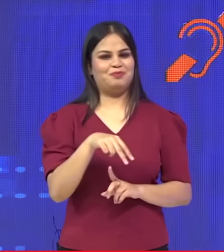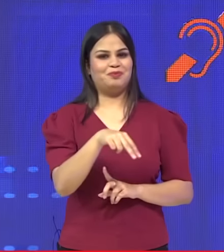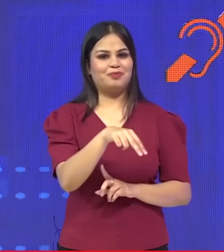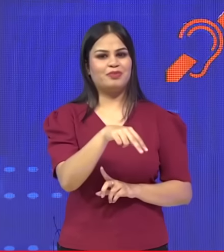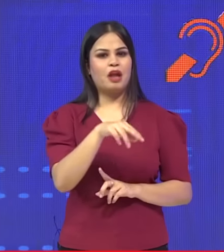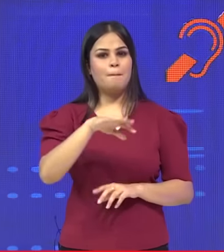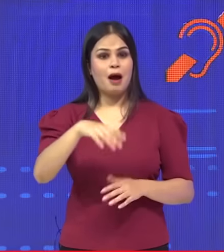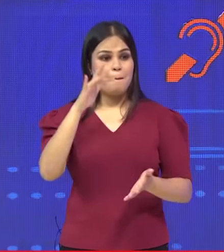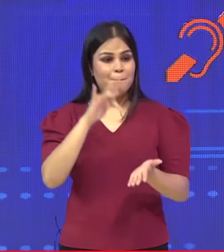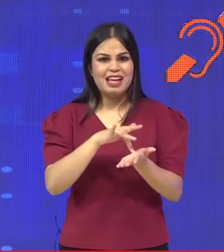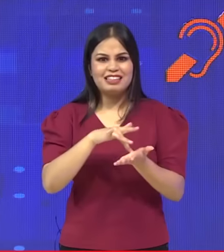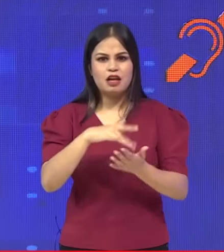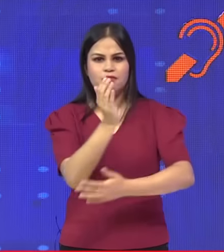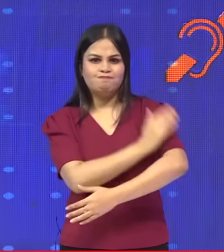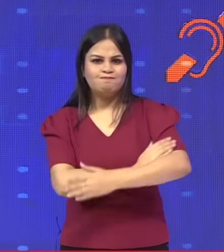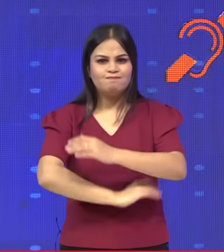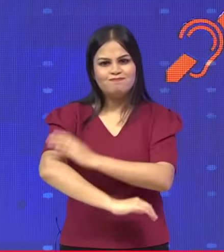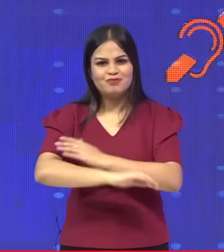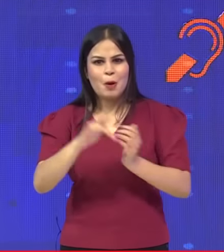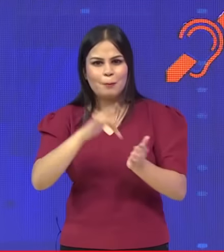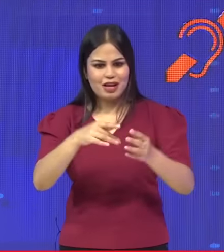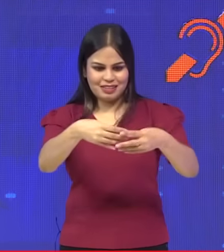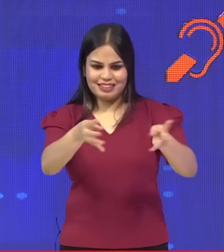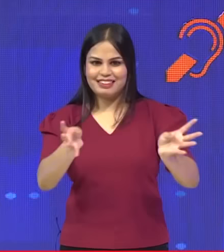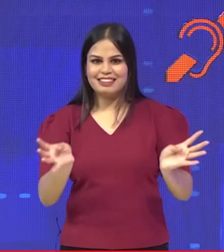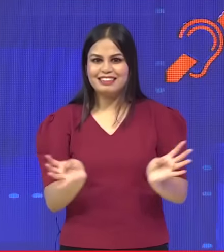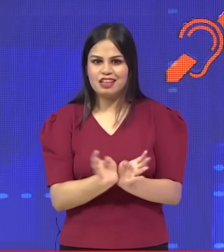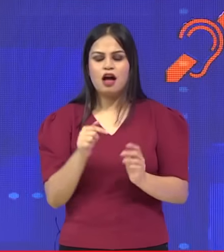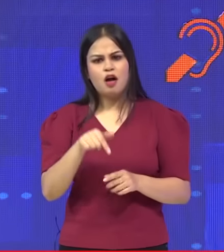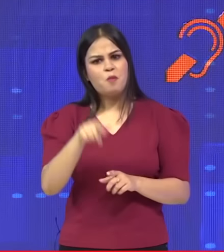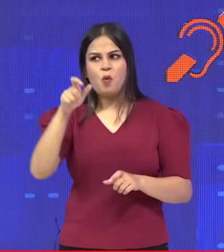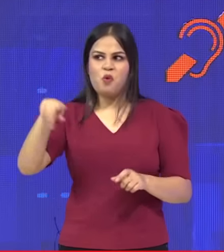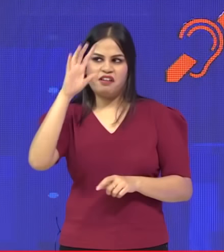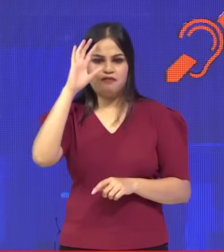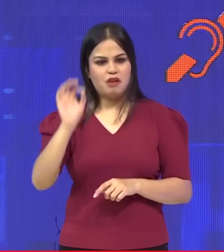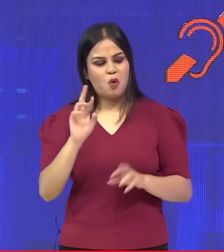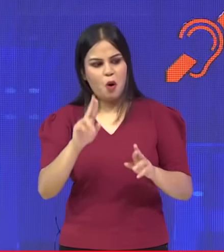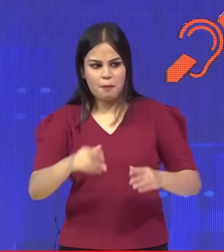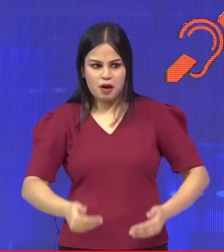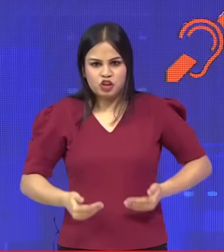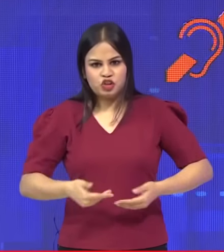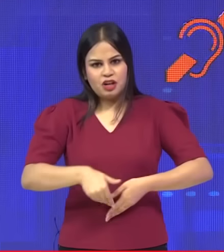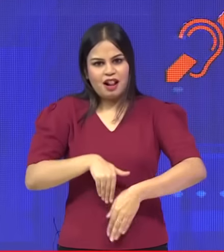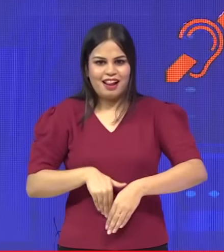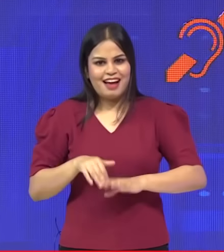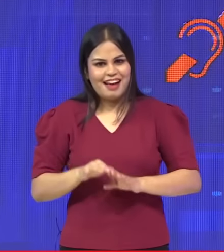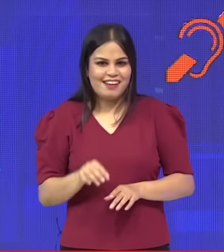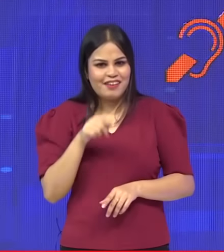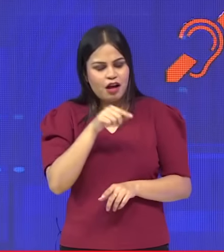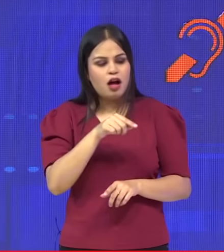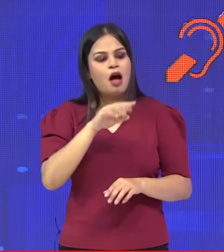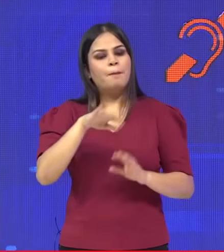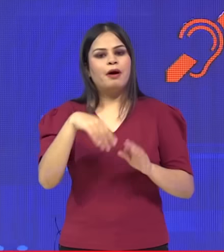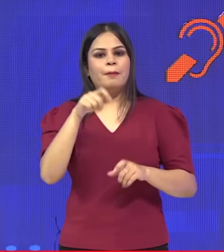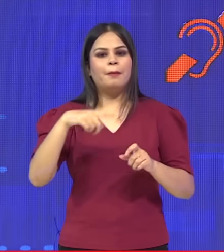वह अखाड़े में आया मैं सबको पता था की लंगोट है तो वहां से वह शुरू हो